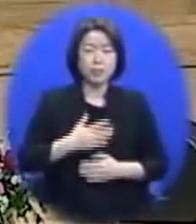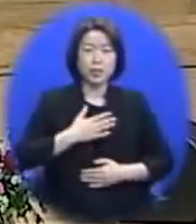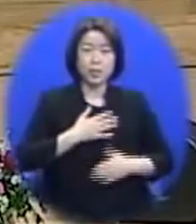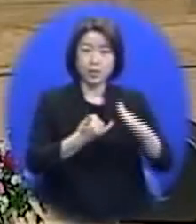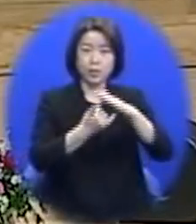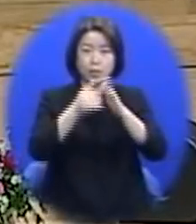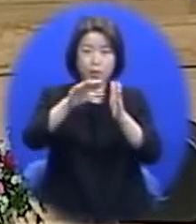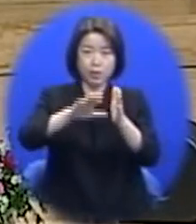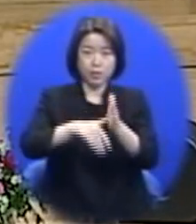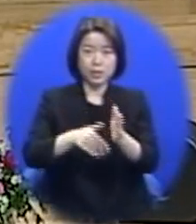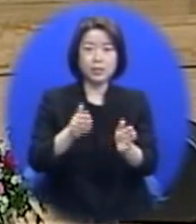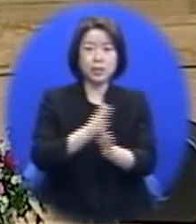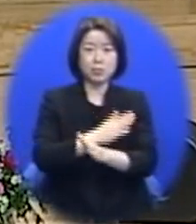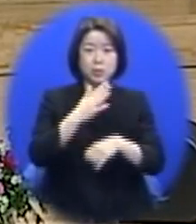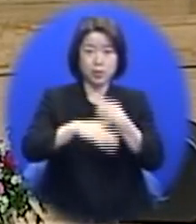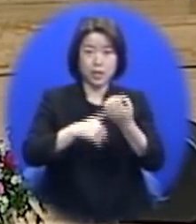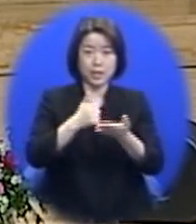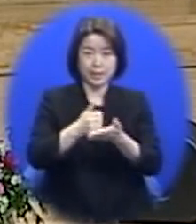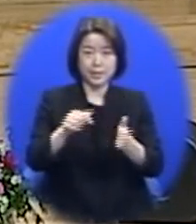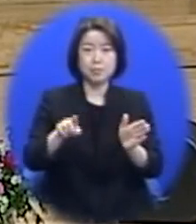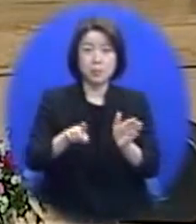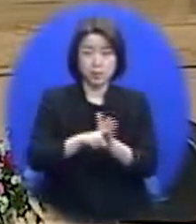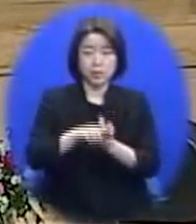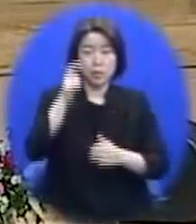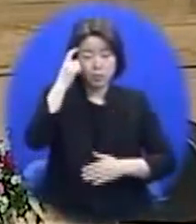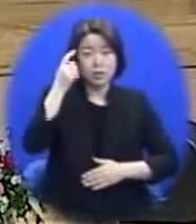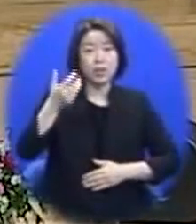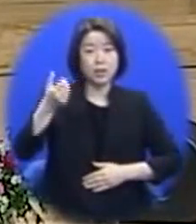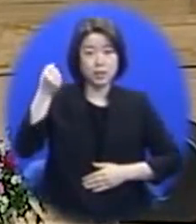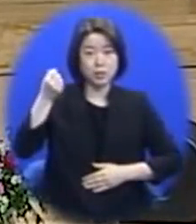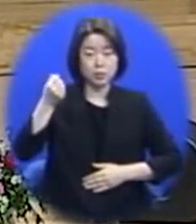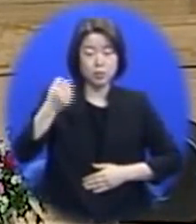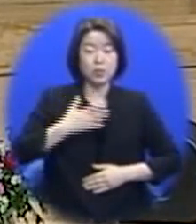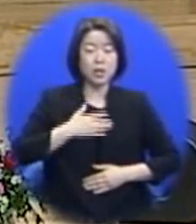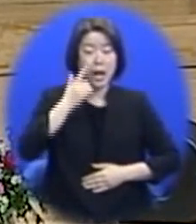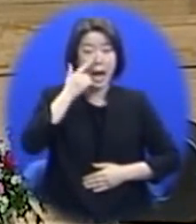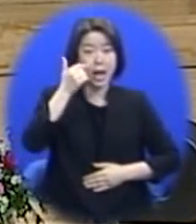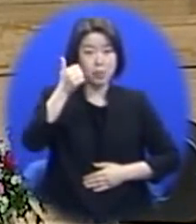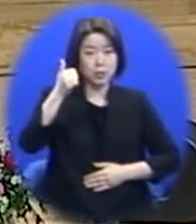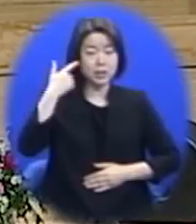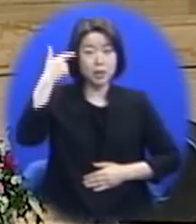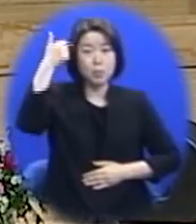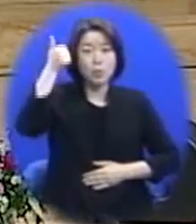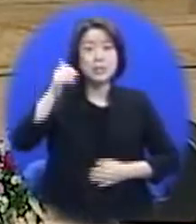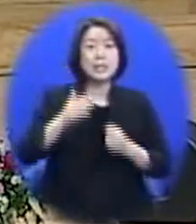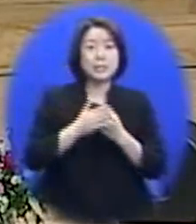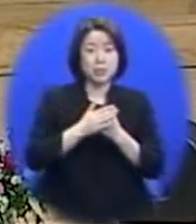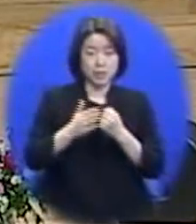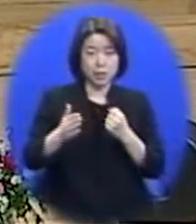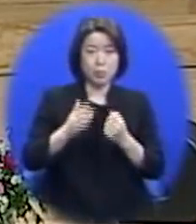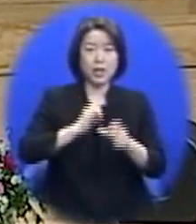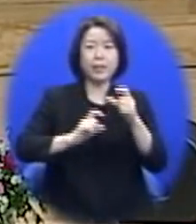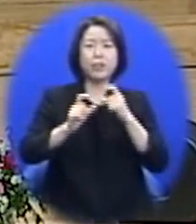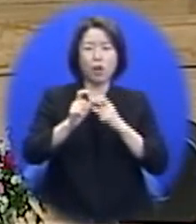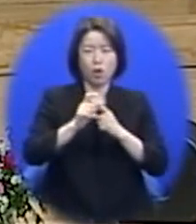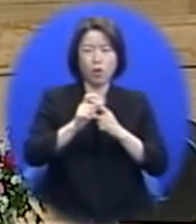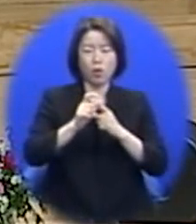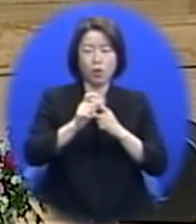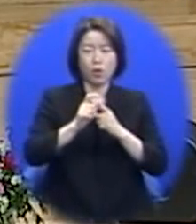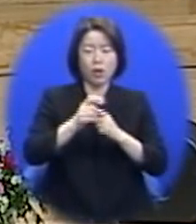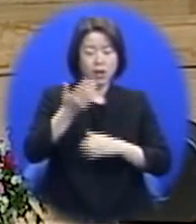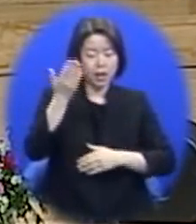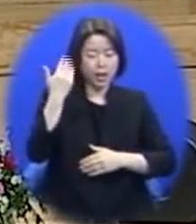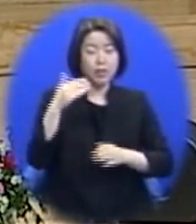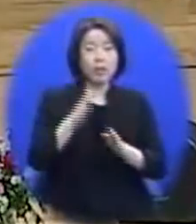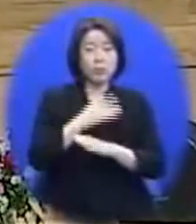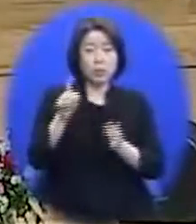어릴 때부터 하나님을 믿었다고 생각했고, 아버님이 목사님이시니까 더 특별히 그랬다고 생각을 했습니다.